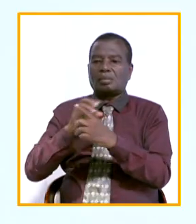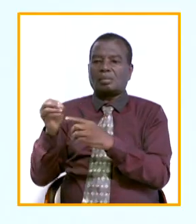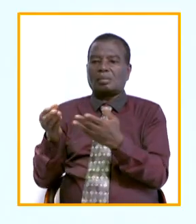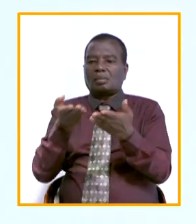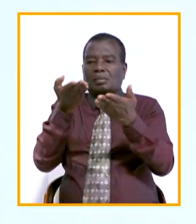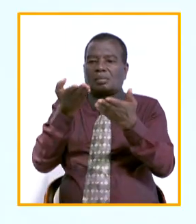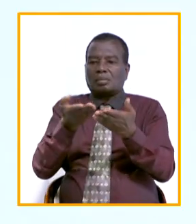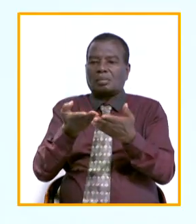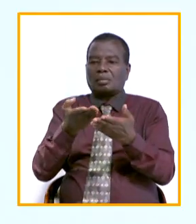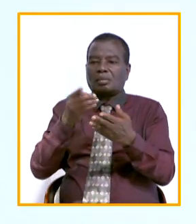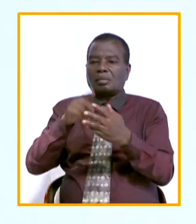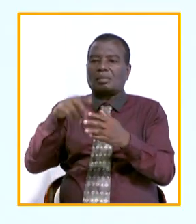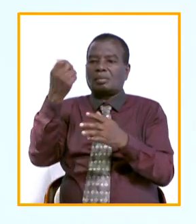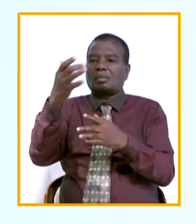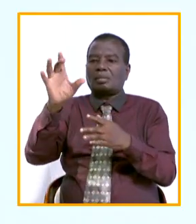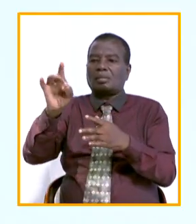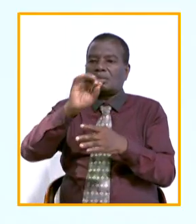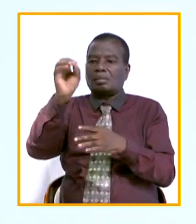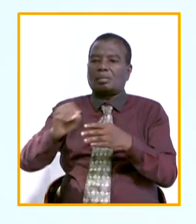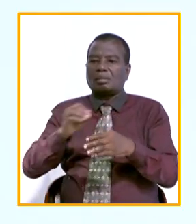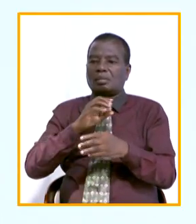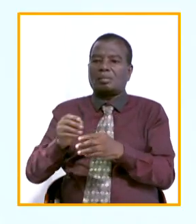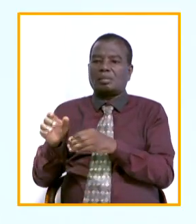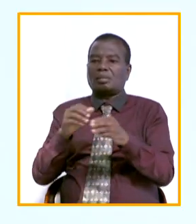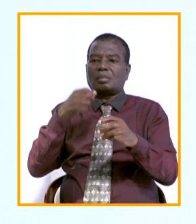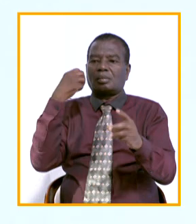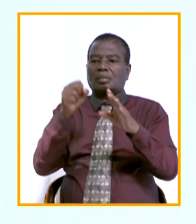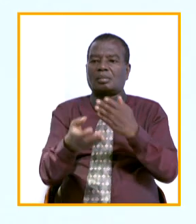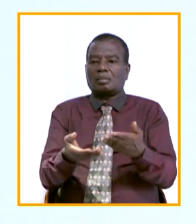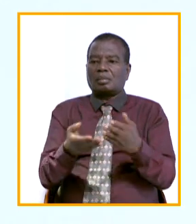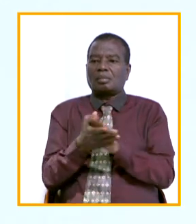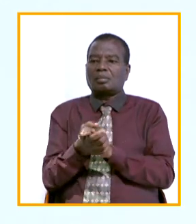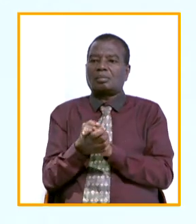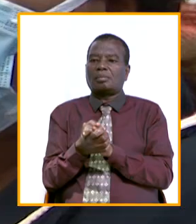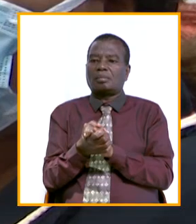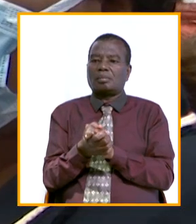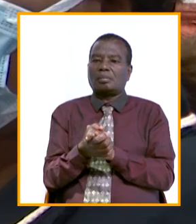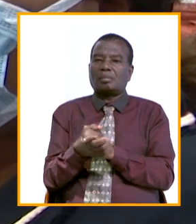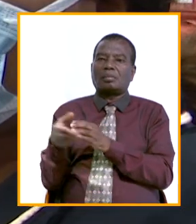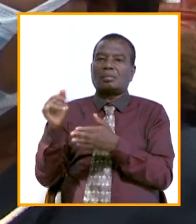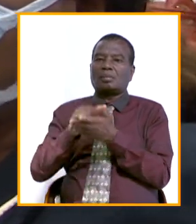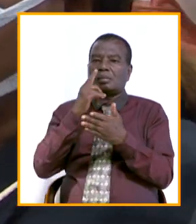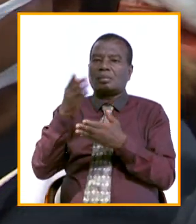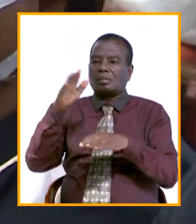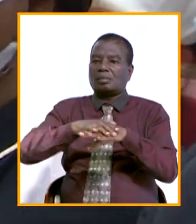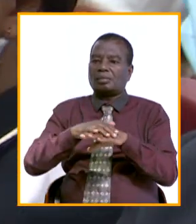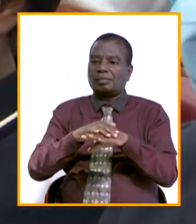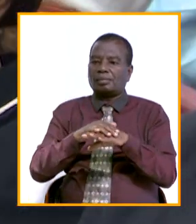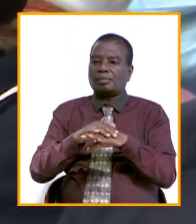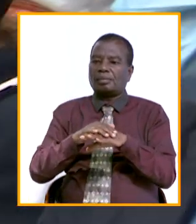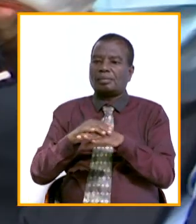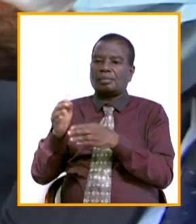le taux à 18%, des mesures urgentes s'imposent. Celles-ci portent entre autres